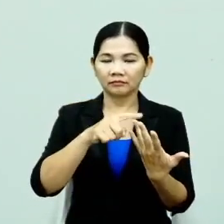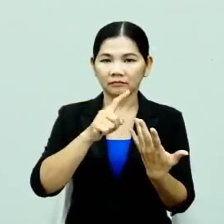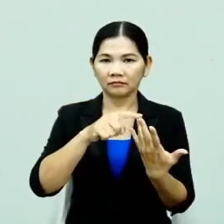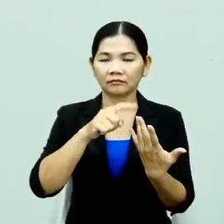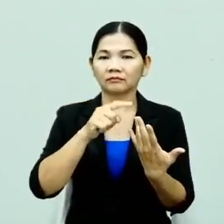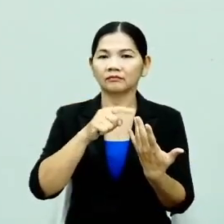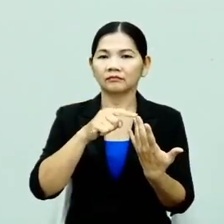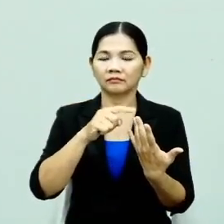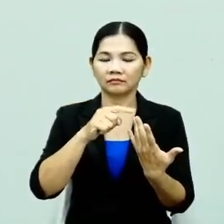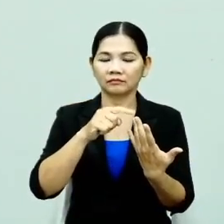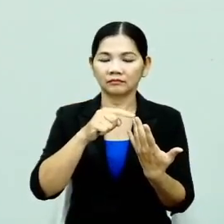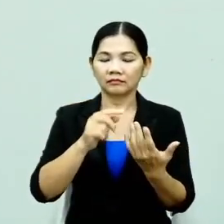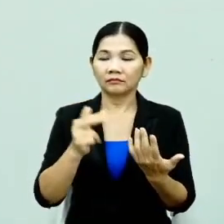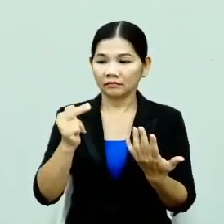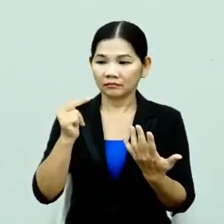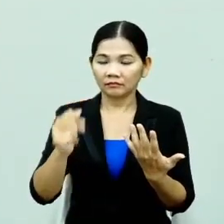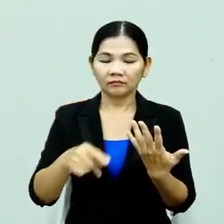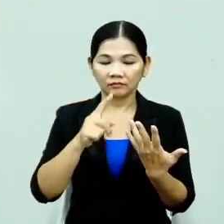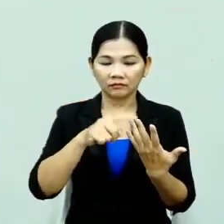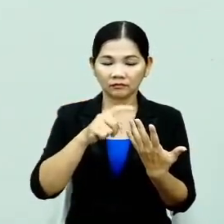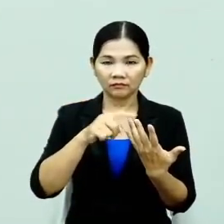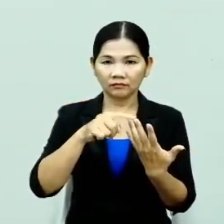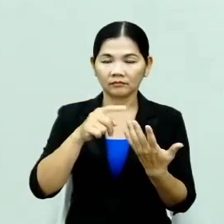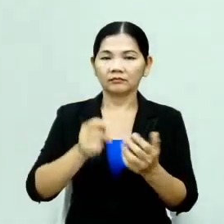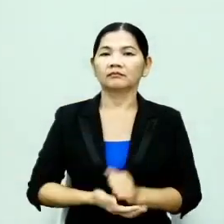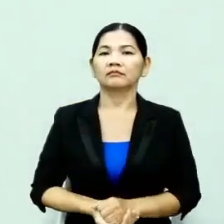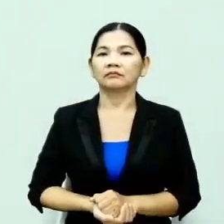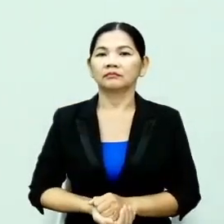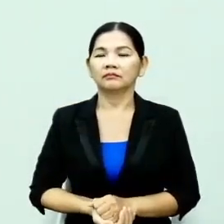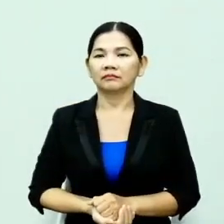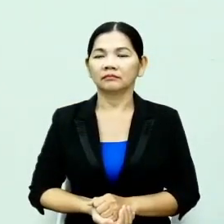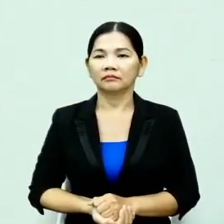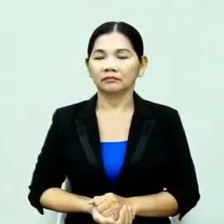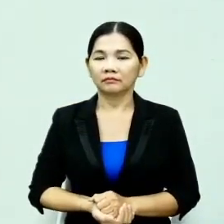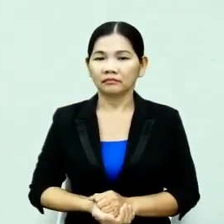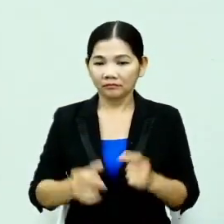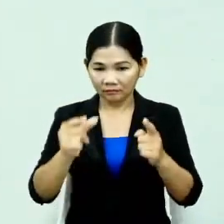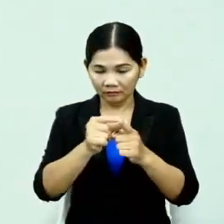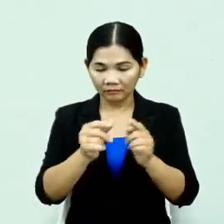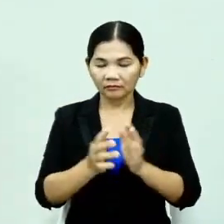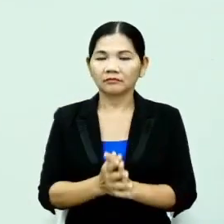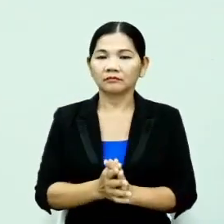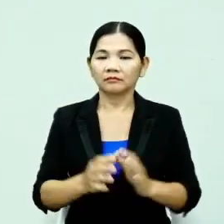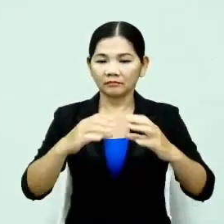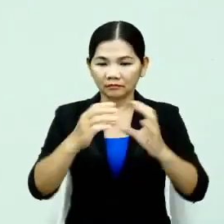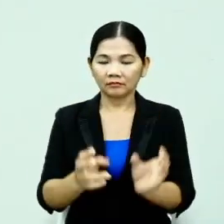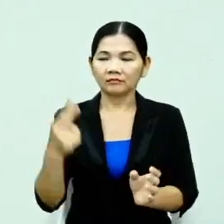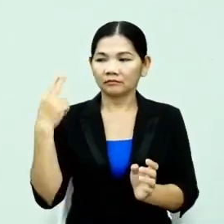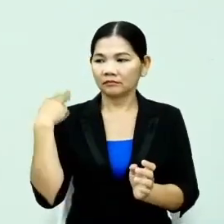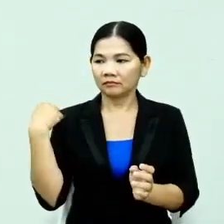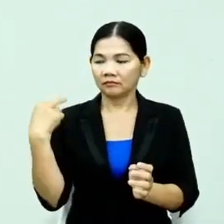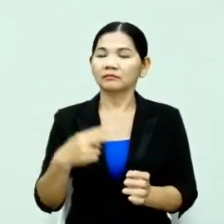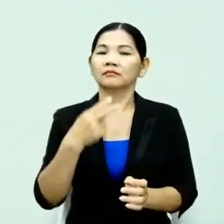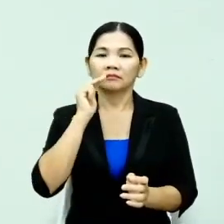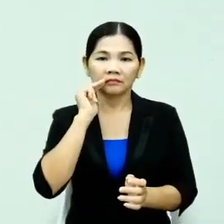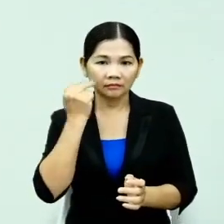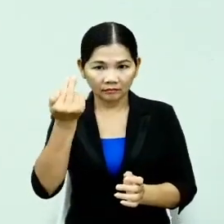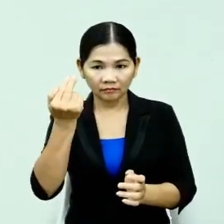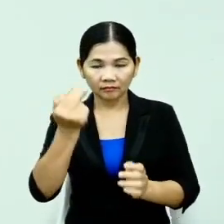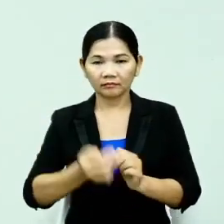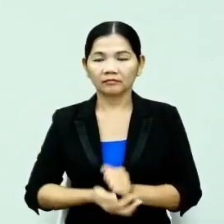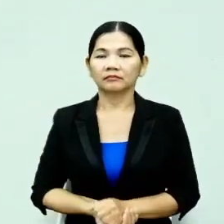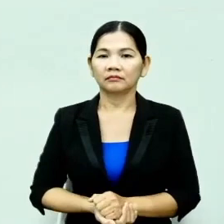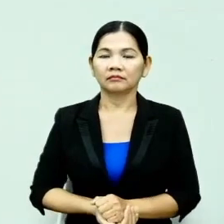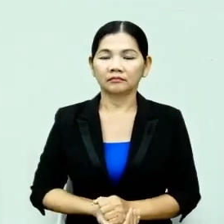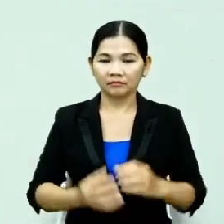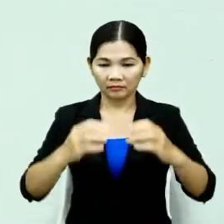កូនចាស្រៈអំឆាតាចូលរួមអានជាមួយអ្នកគ្រូសាដាទុំចាម្